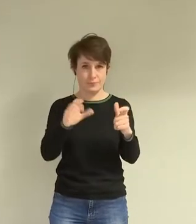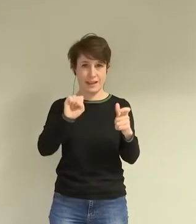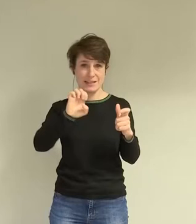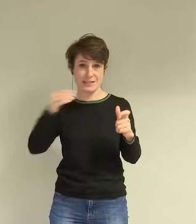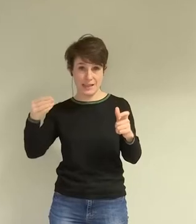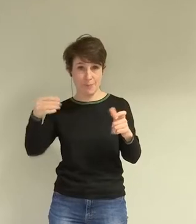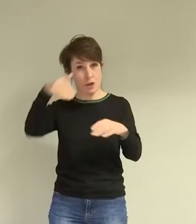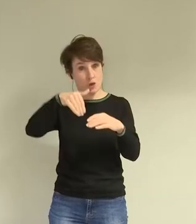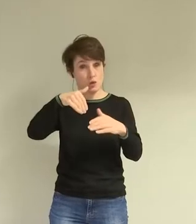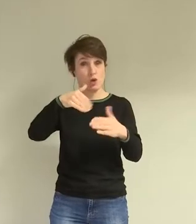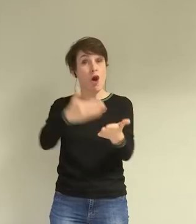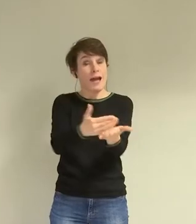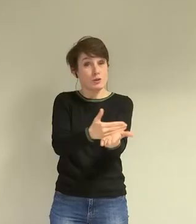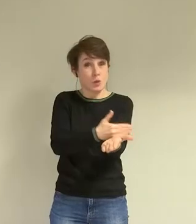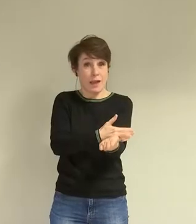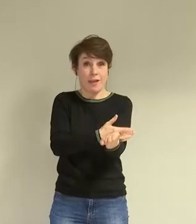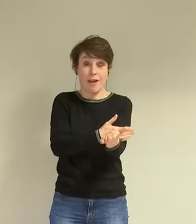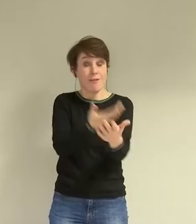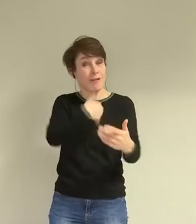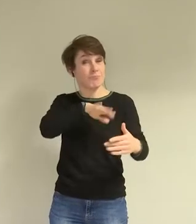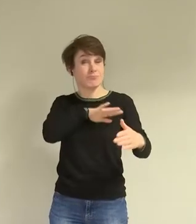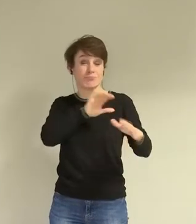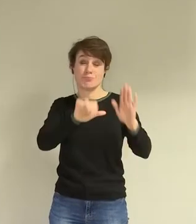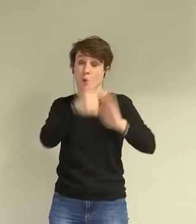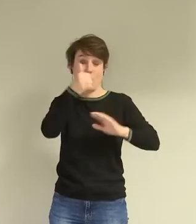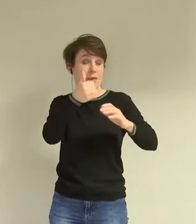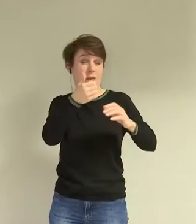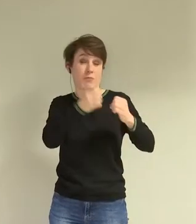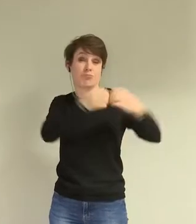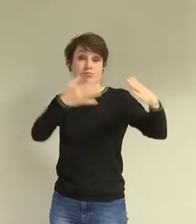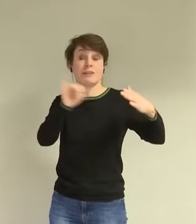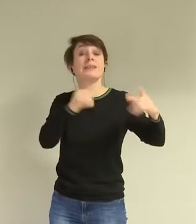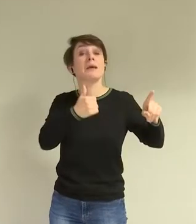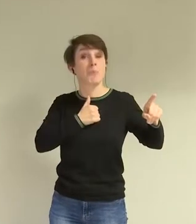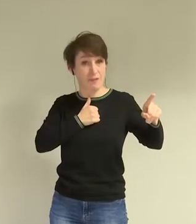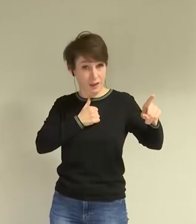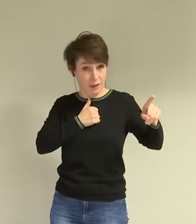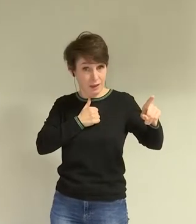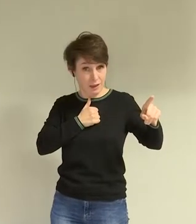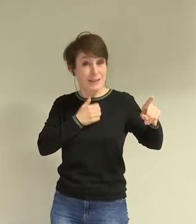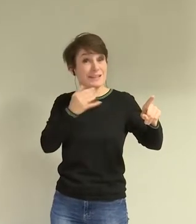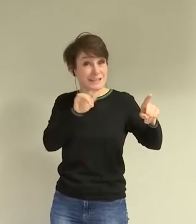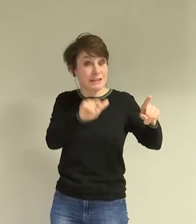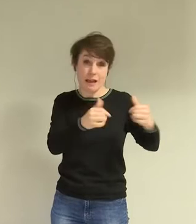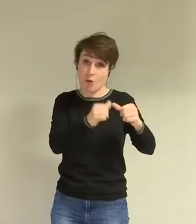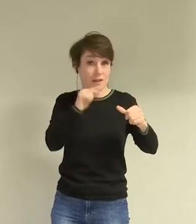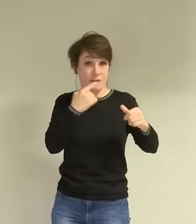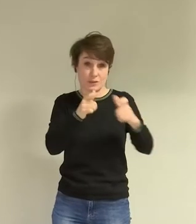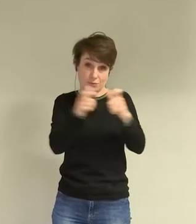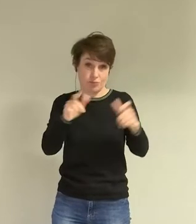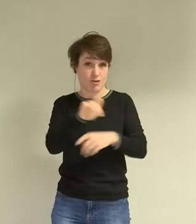majoritairement détenu par un acteur privé envisagez vous de tout bonnement privatiser grenoble habitat pour équilibrer votre budget